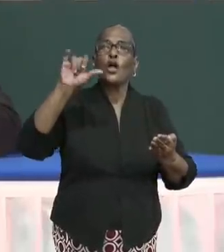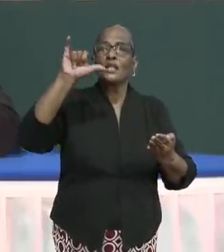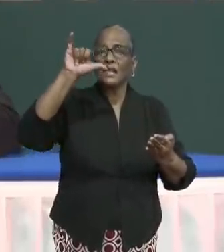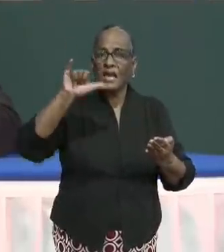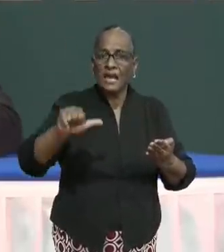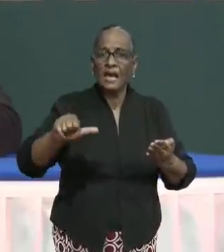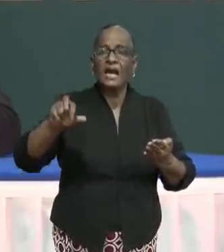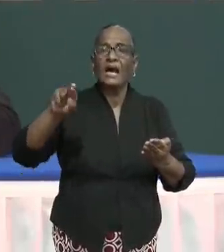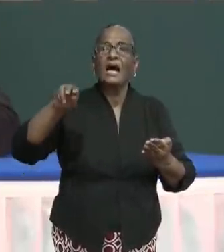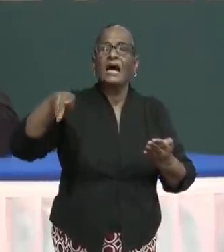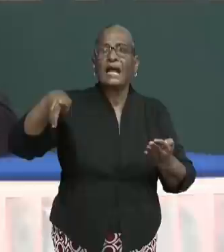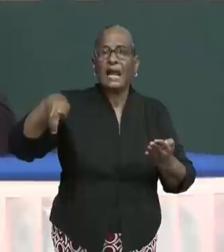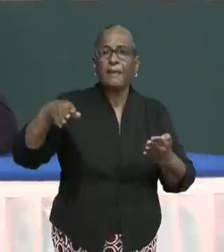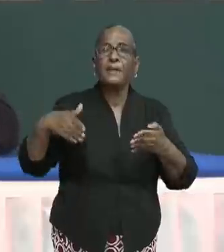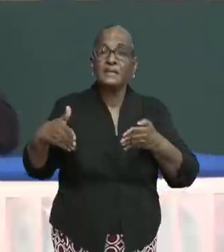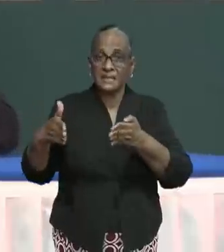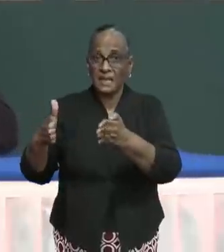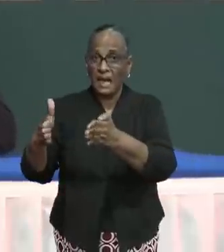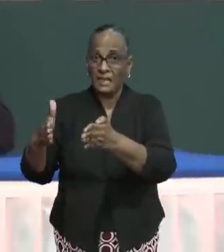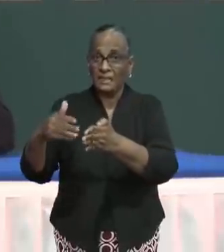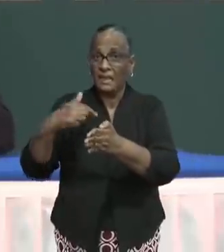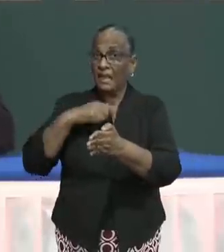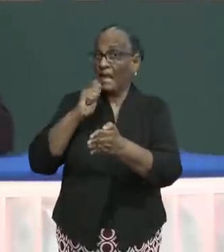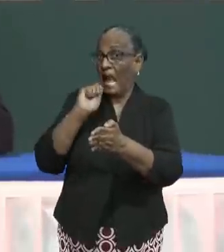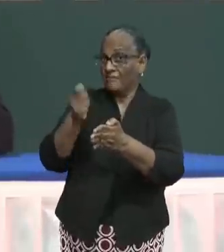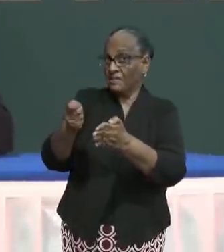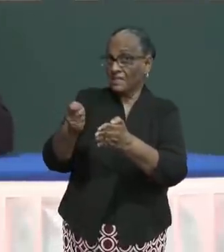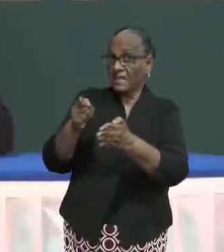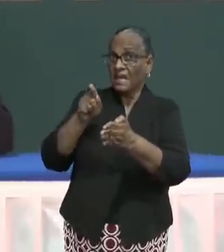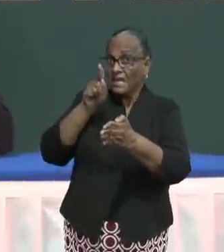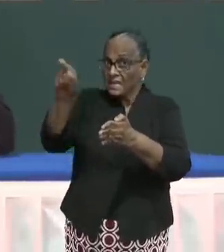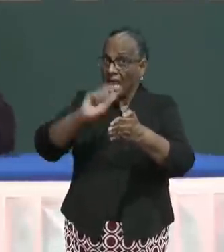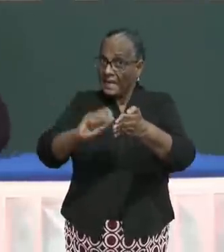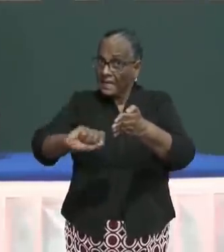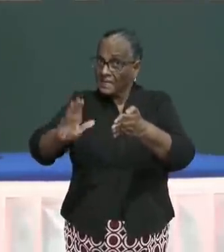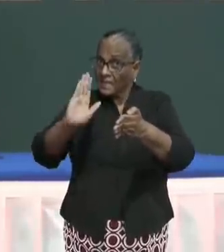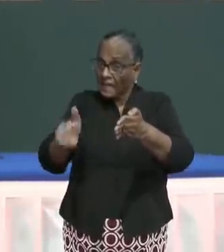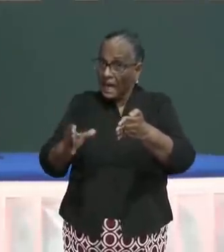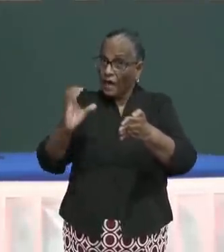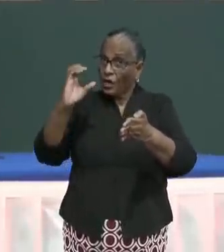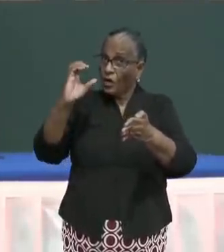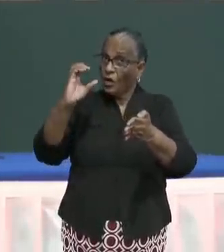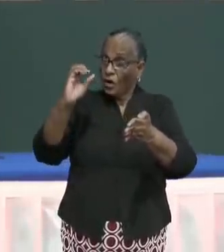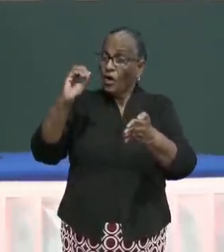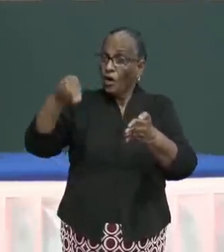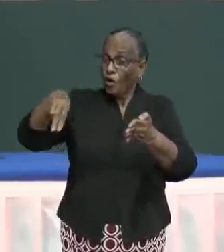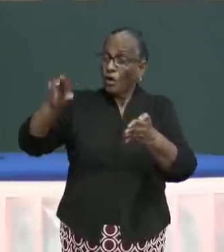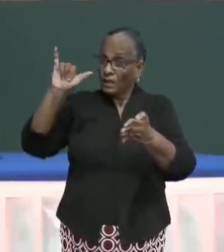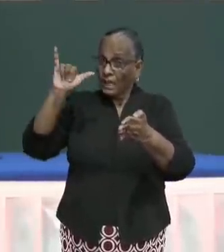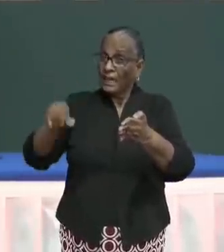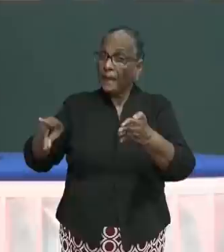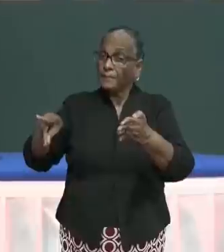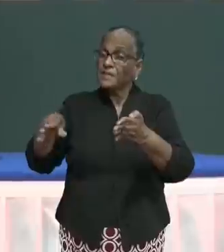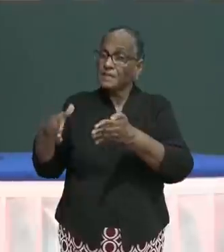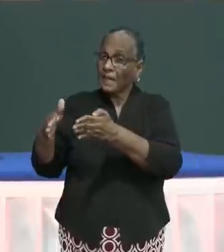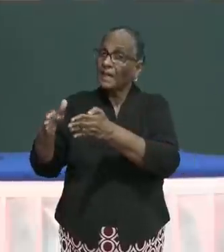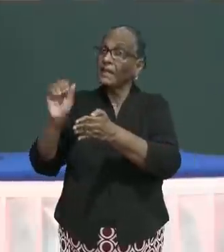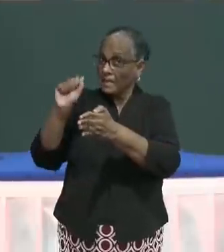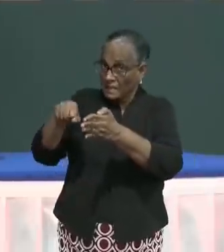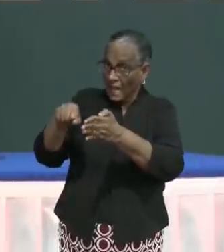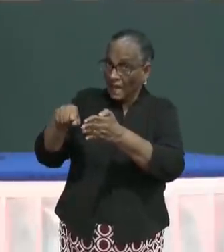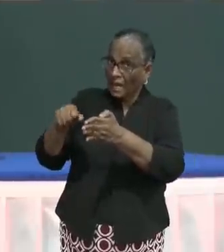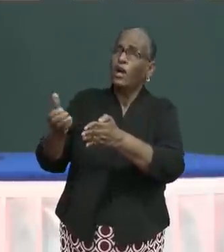Wat ik u kan adviseren is als u hebt geregistreerd aan de Goongrijpstraat, en ja,